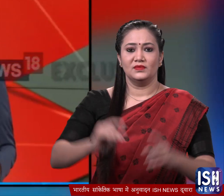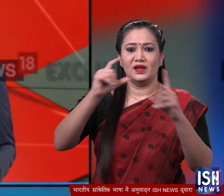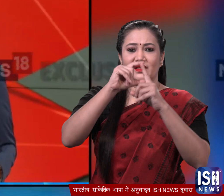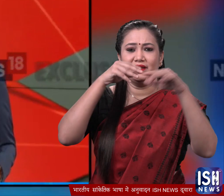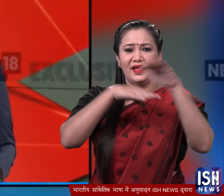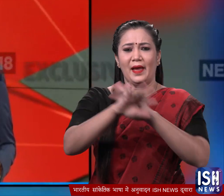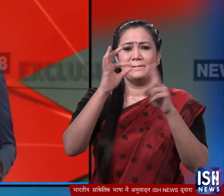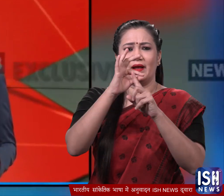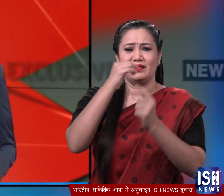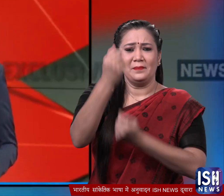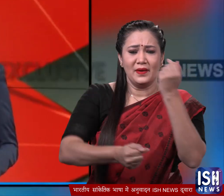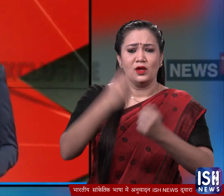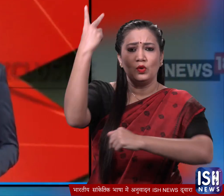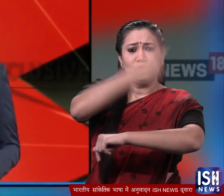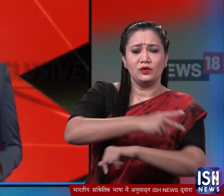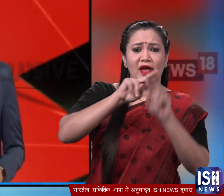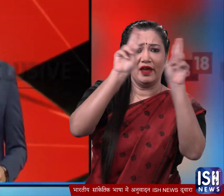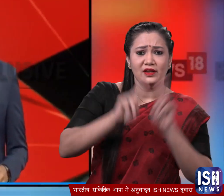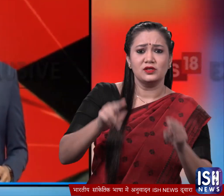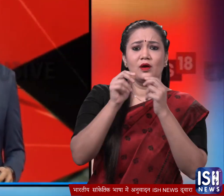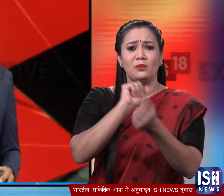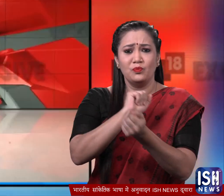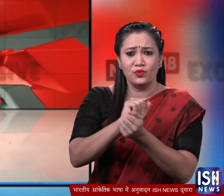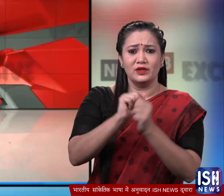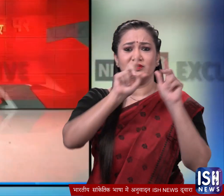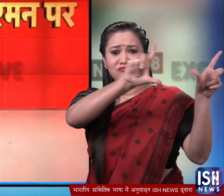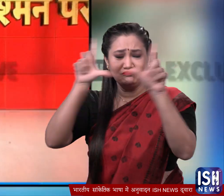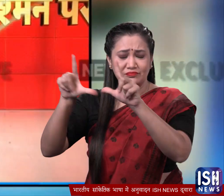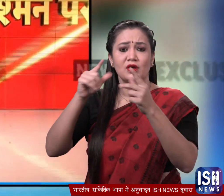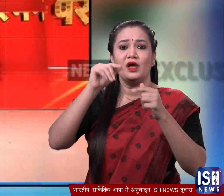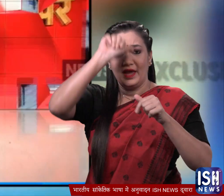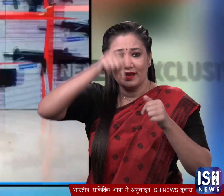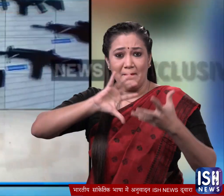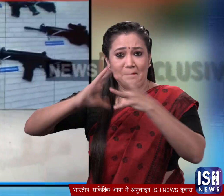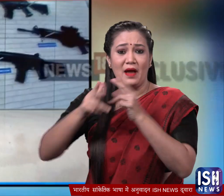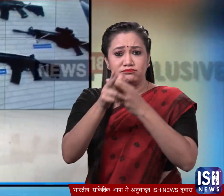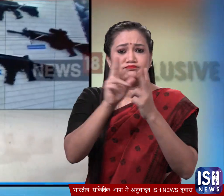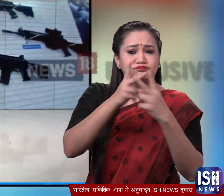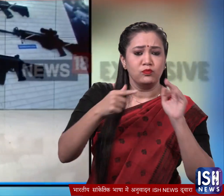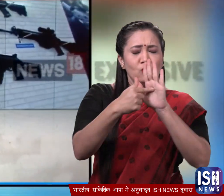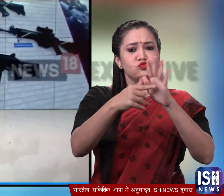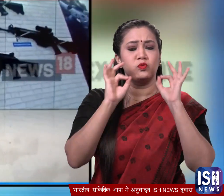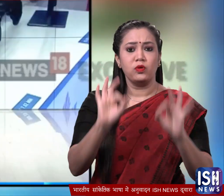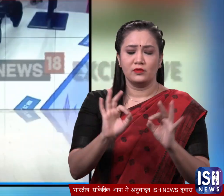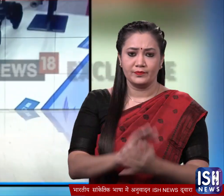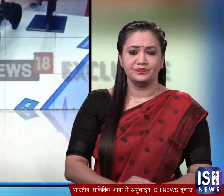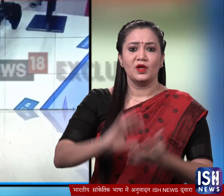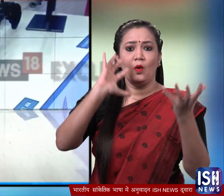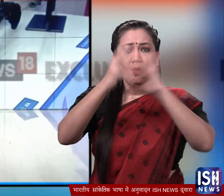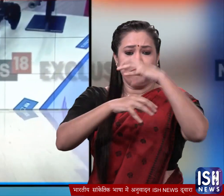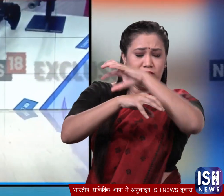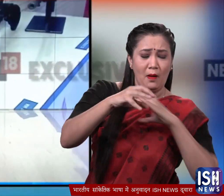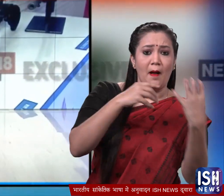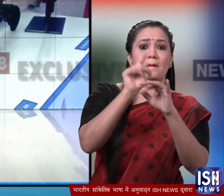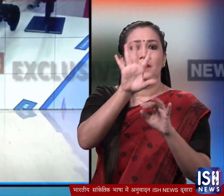दिल्ली के प्रगति मैदान में 2 दिनों तक चले इंटरनेशनल पुलिस एक्सपो में भारत में बने हथियारों का दम दिखा। इस एक्सपो में भारत समेत दुनिया के 15